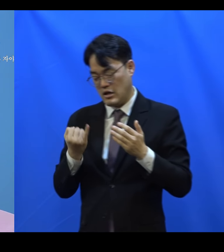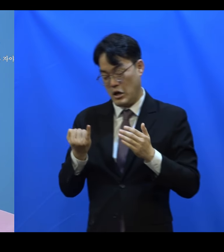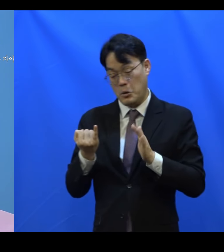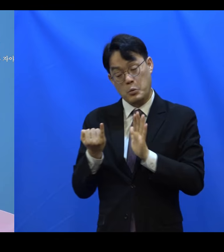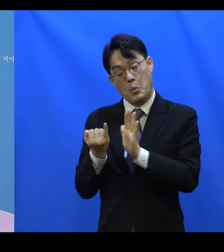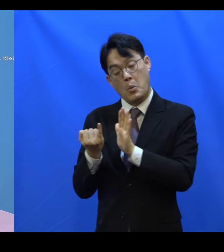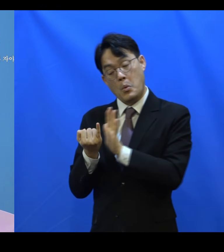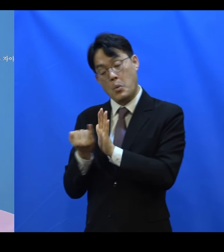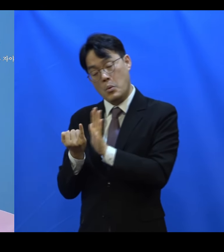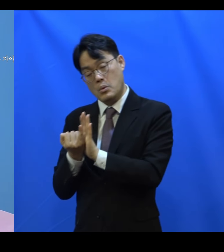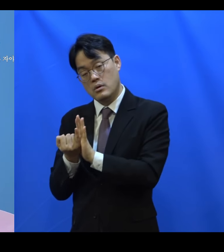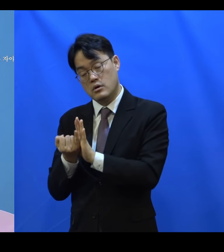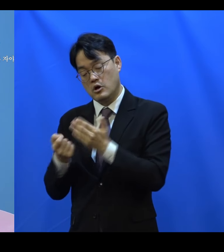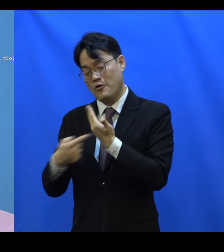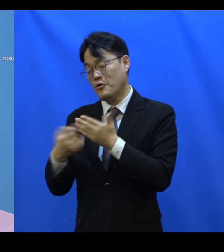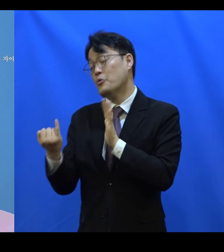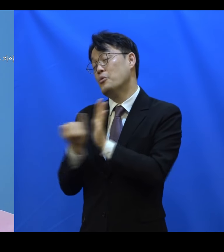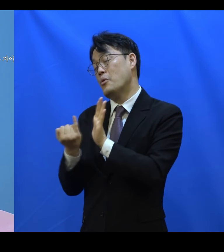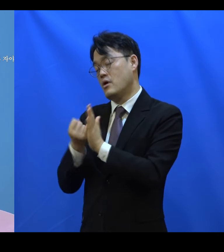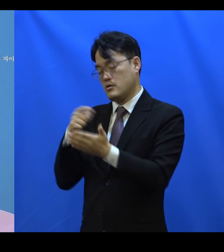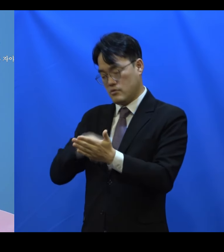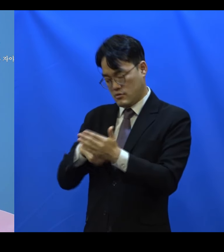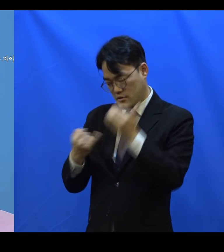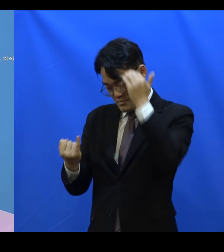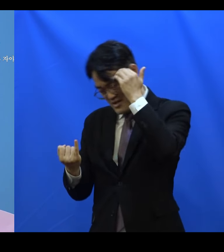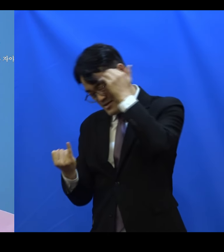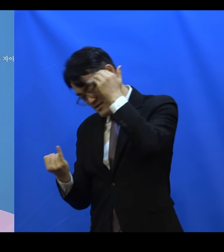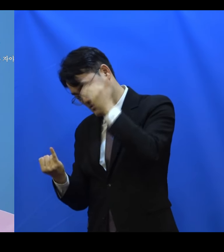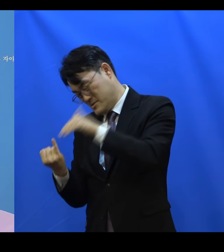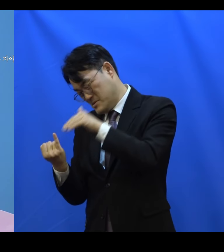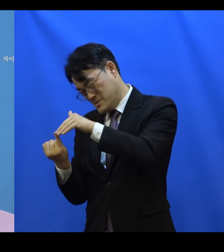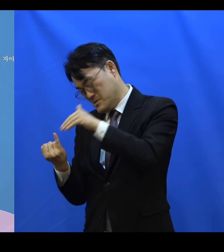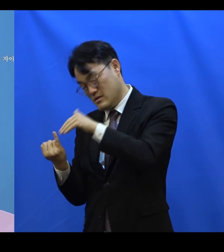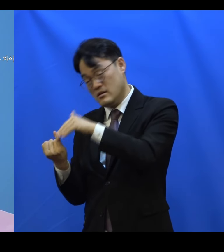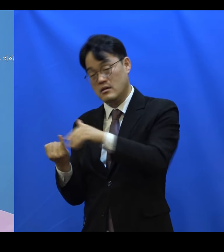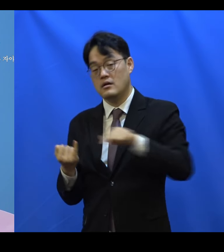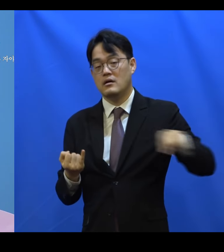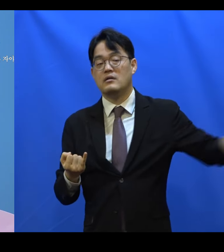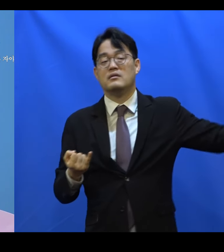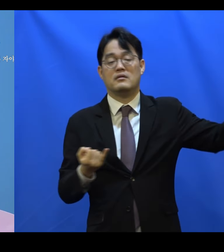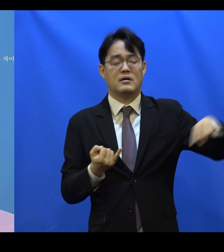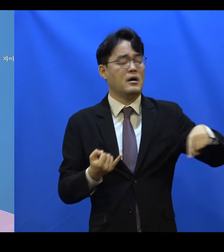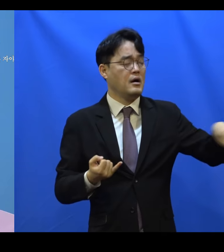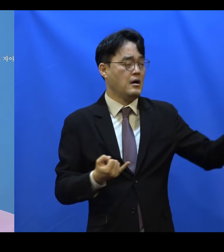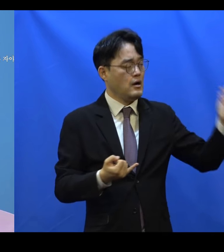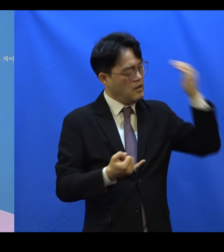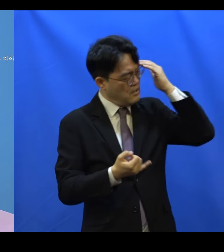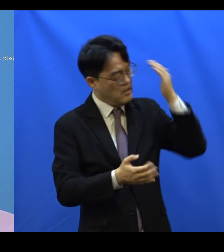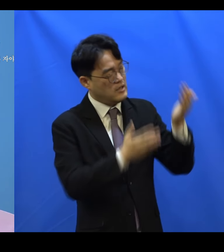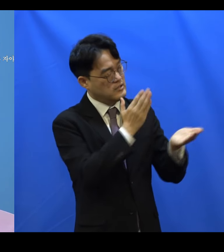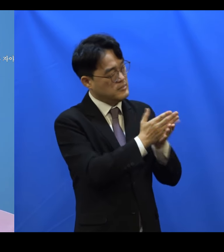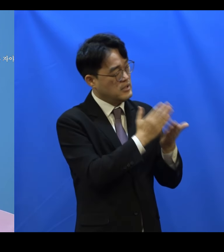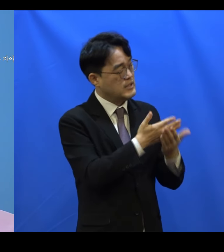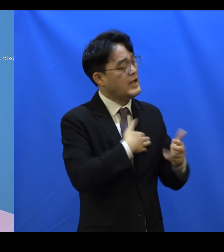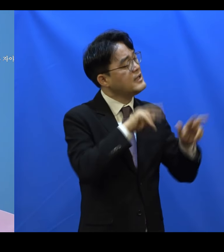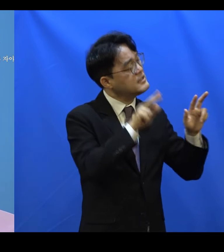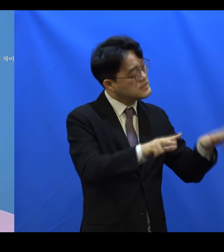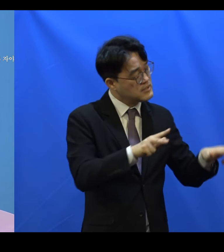사람들. 충분한 안식을 누려야 다시 힘있게 열매를 맺을 수 있는데 그녀는 지금 안식이 필요해. 매우 지쳐